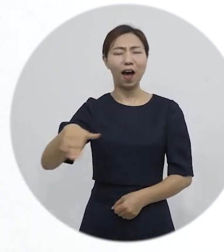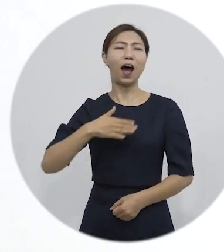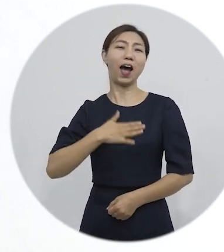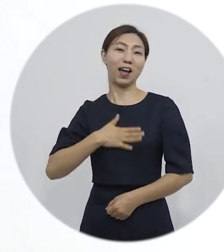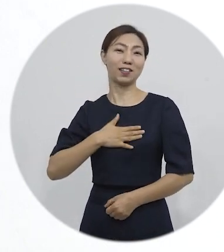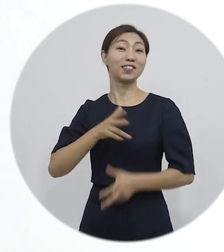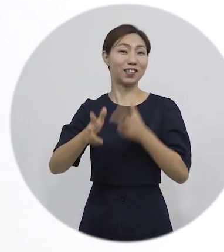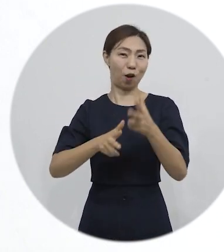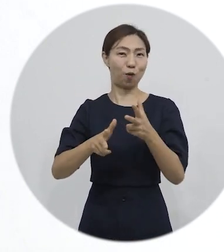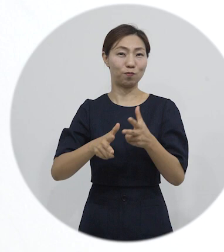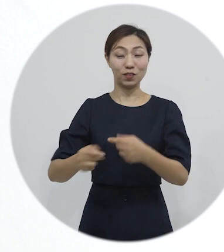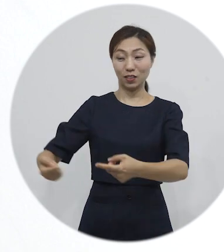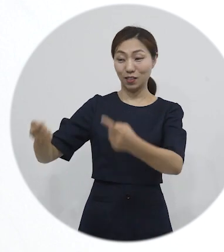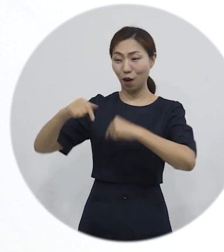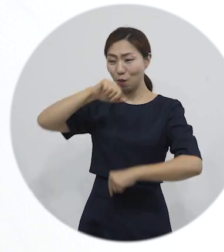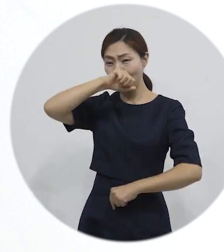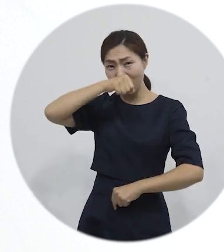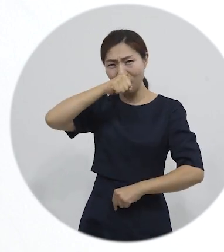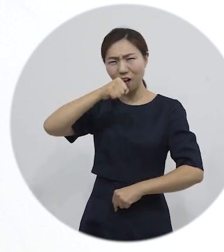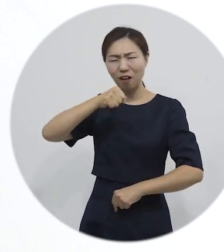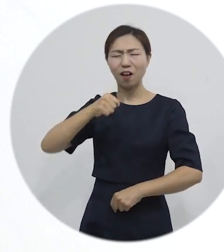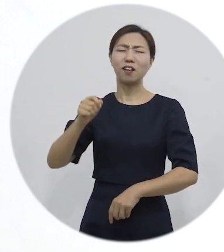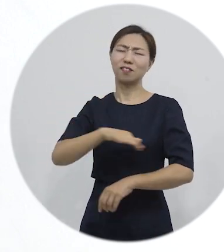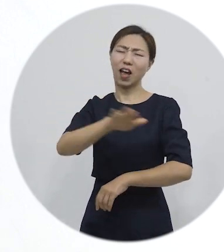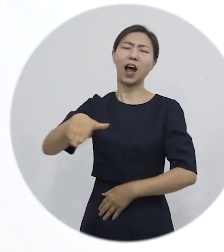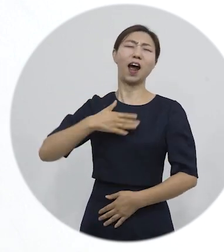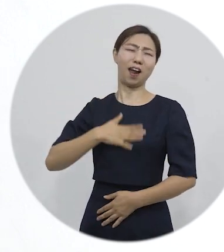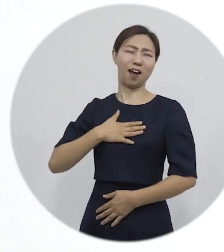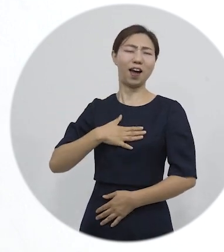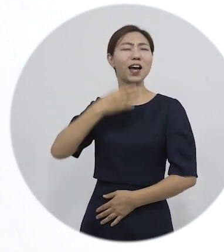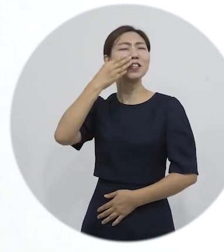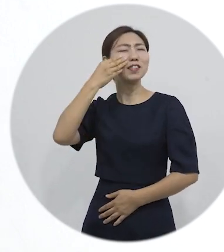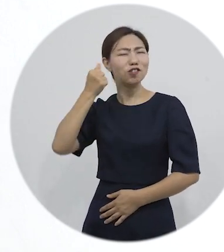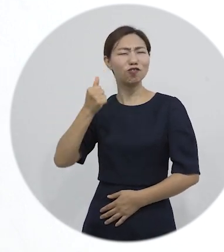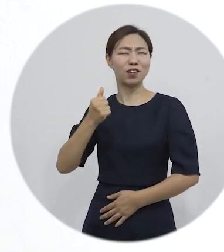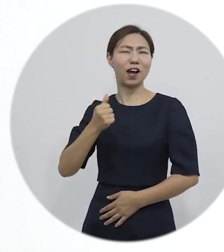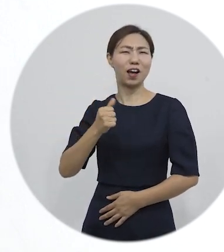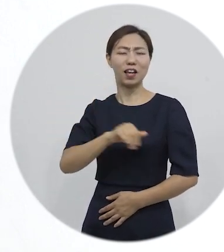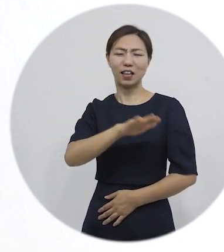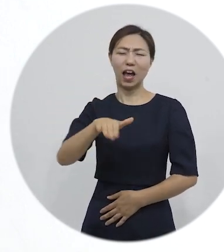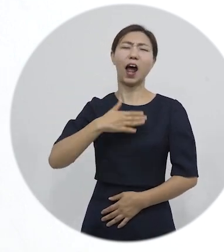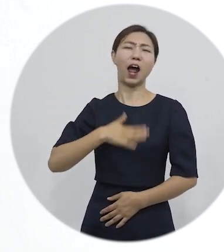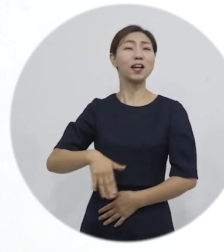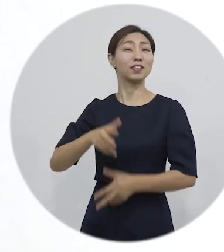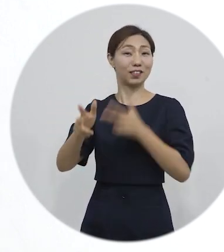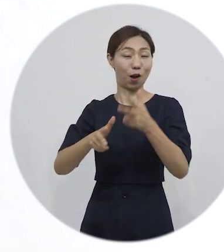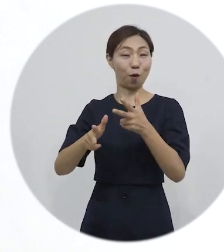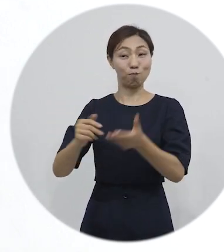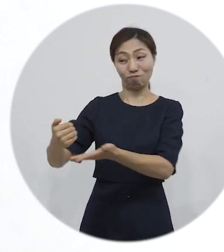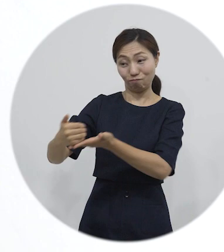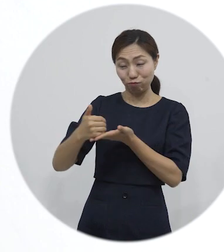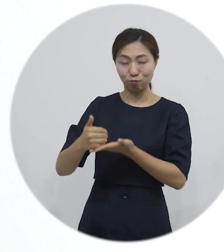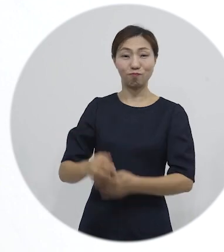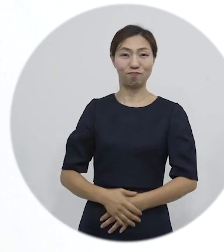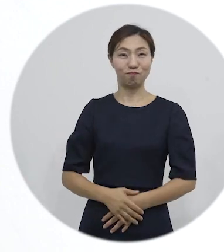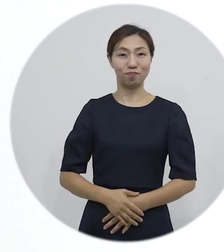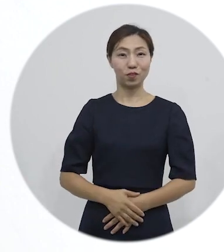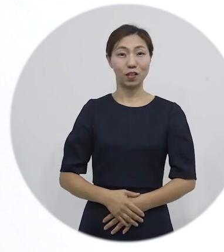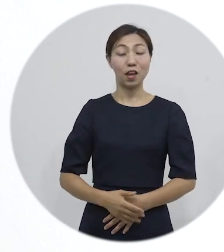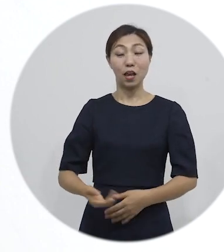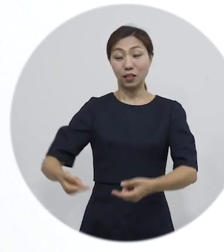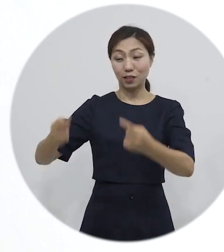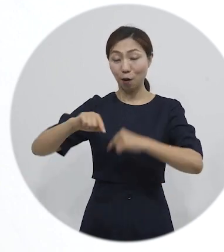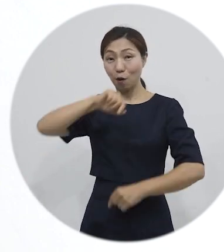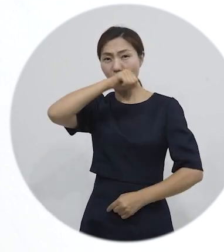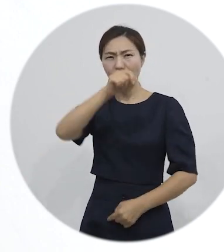사업은요 진부합니다. 당연하죠. 가장 익숙한 사업을 내기 때문에 그렇습니다. 그런데 참여예산제에서